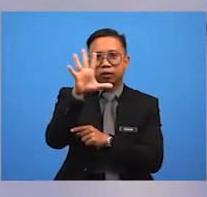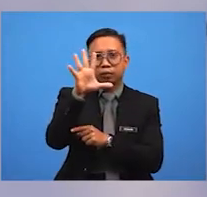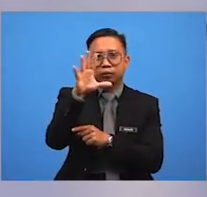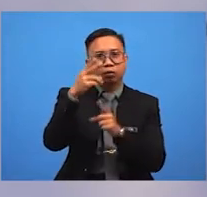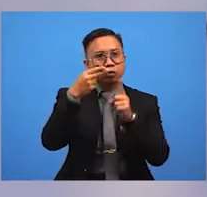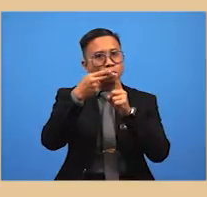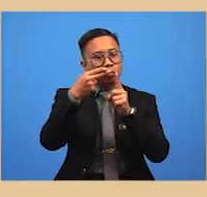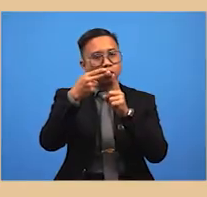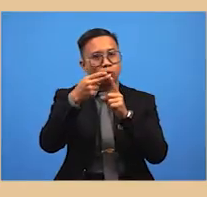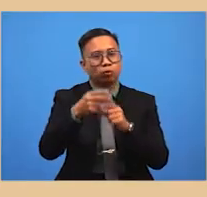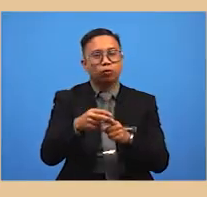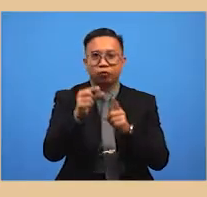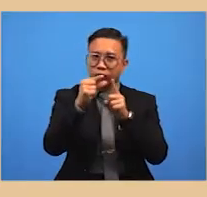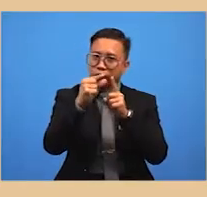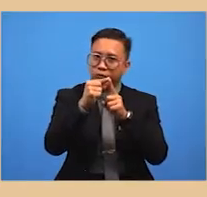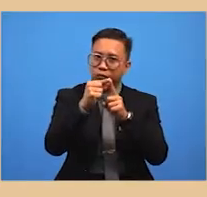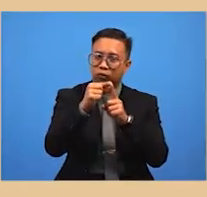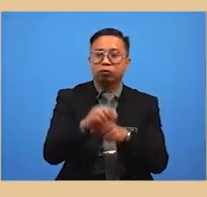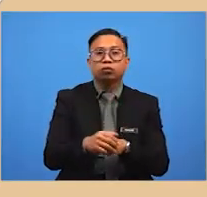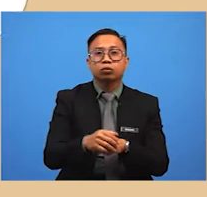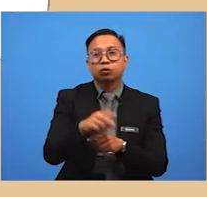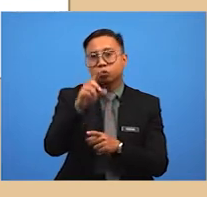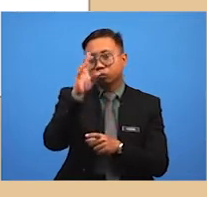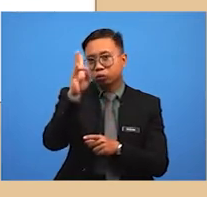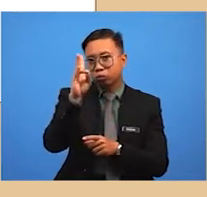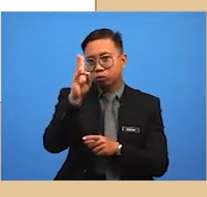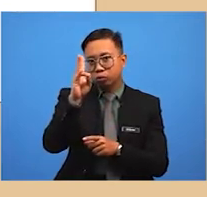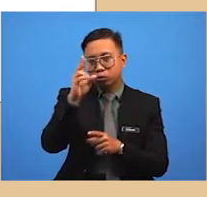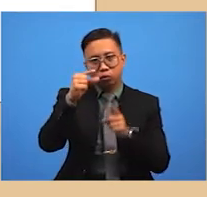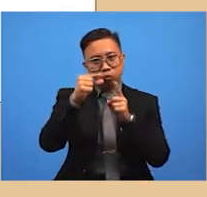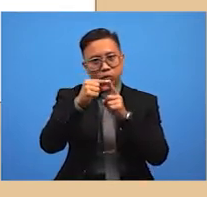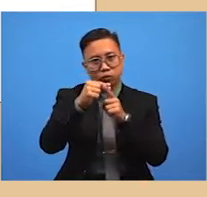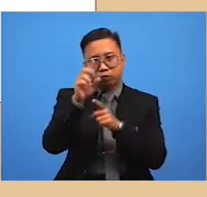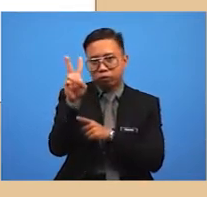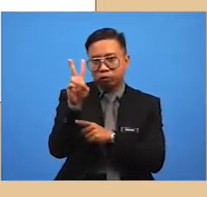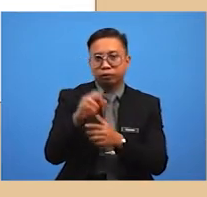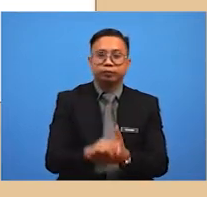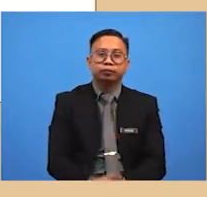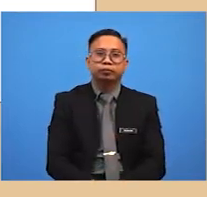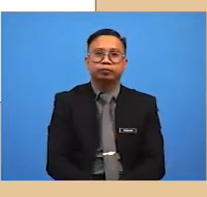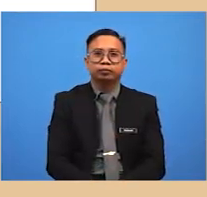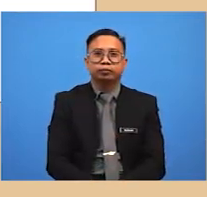5 huruf, manakala 7 huruf untuk perkataan yang kedua.